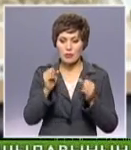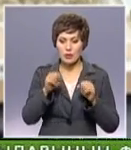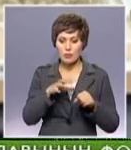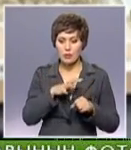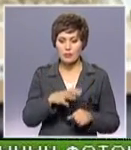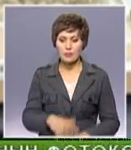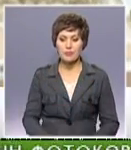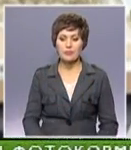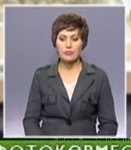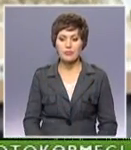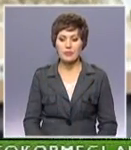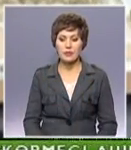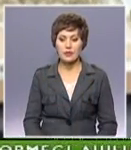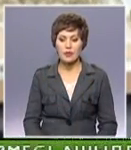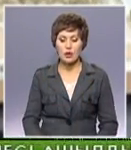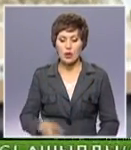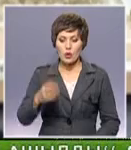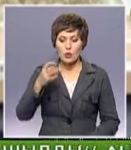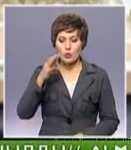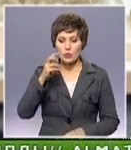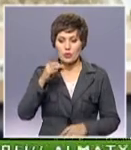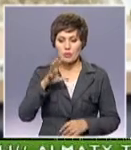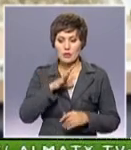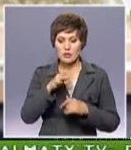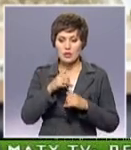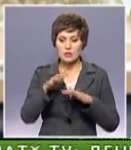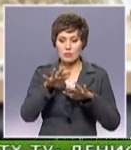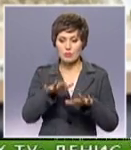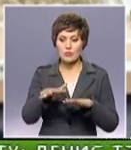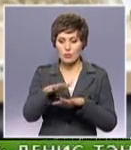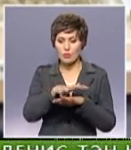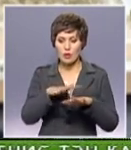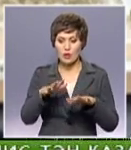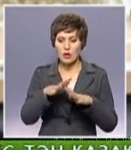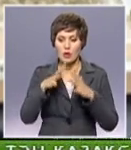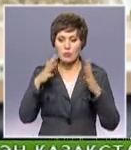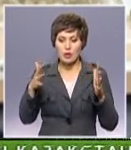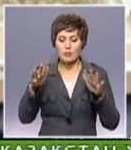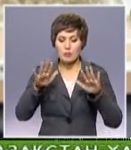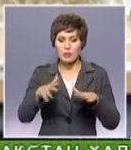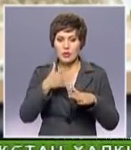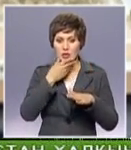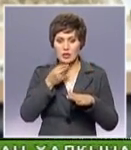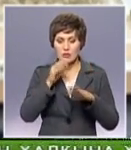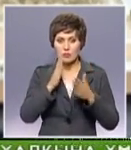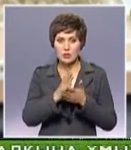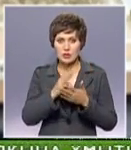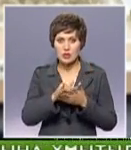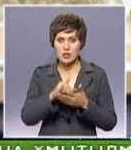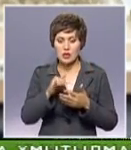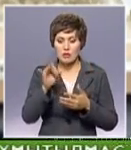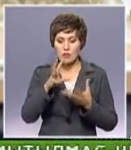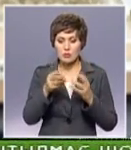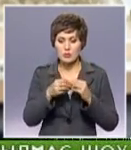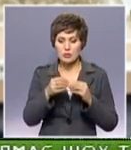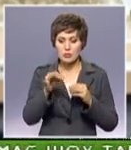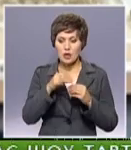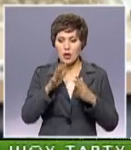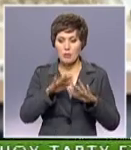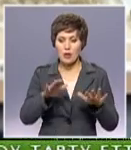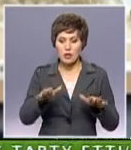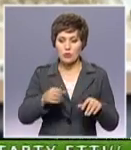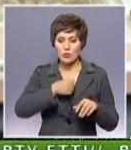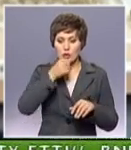как-то делать так, чтобы... Көктөбе аңғырлары өте кең, маңайындағы қоймалары да деме, сатушы сөрелері де жақсы. Ол жерде енді балалар